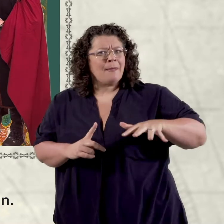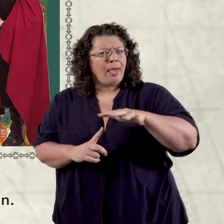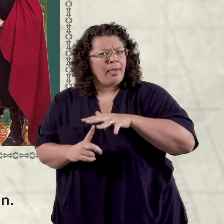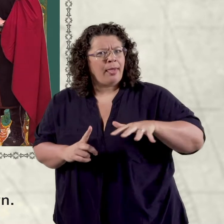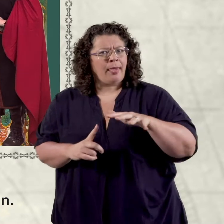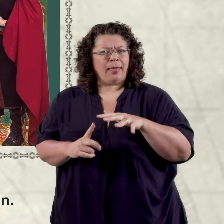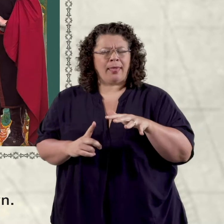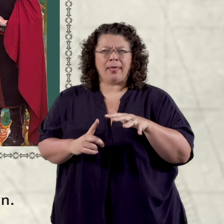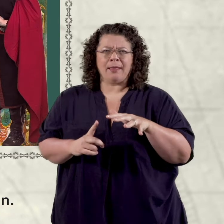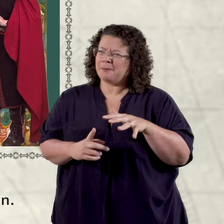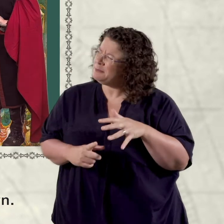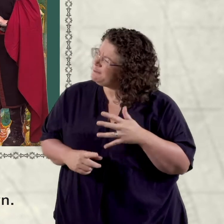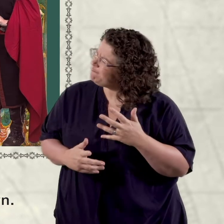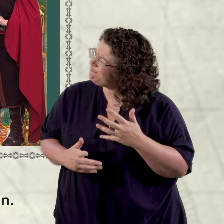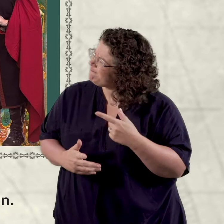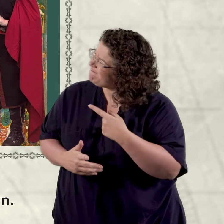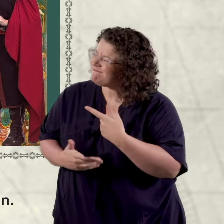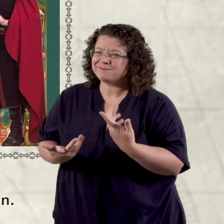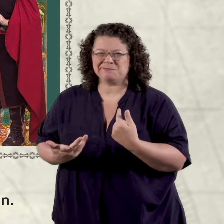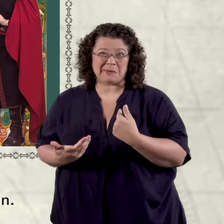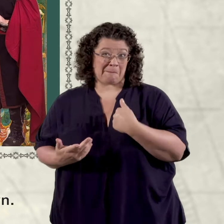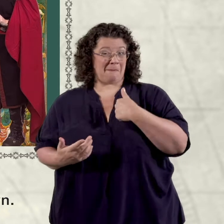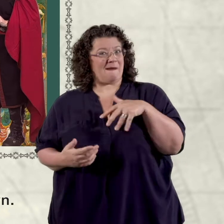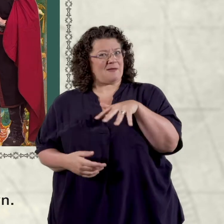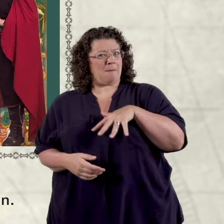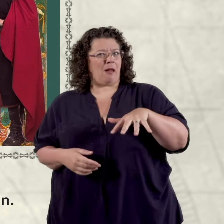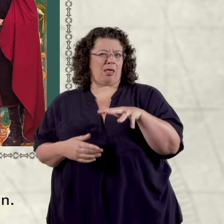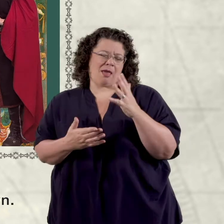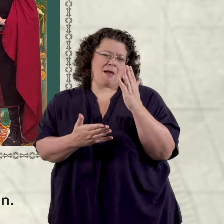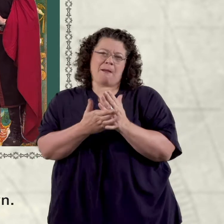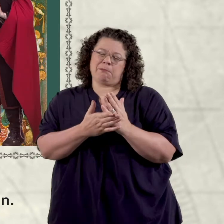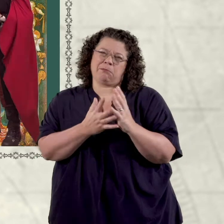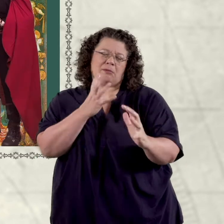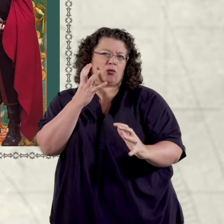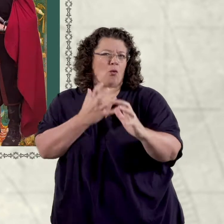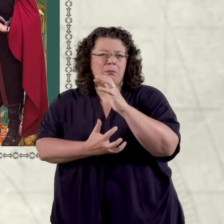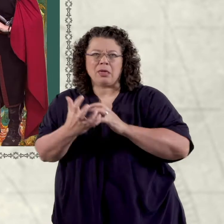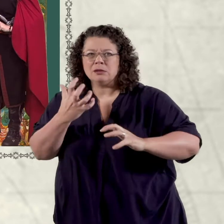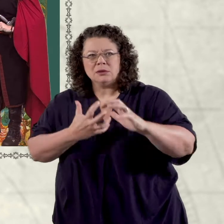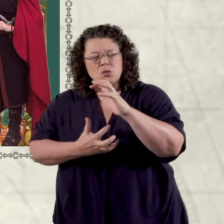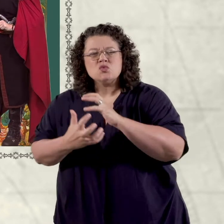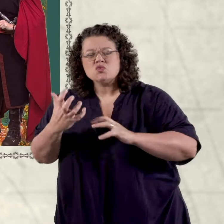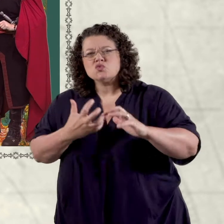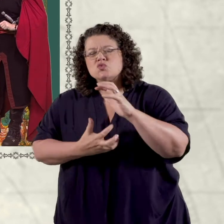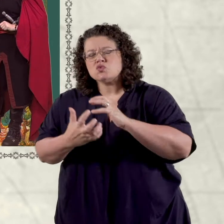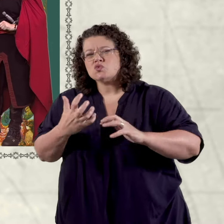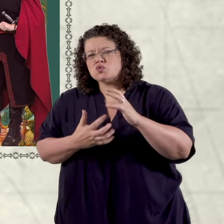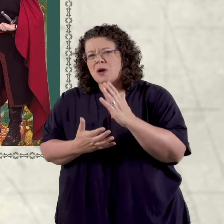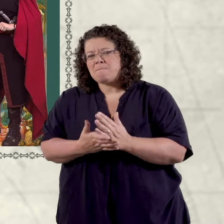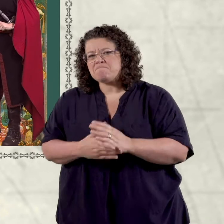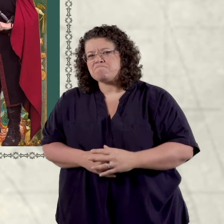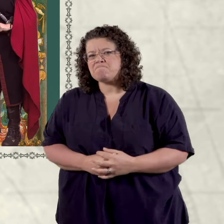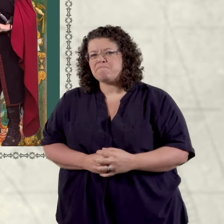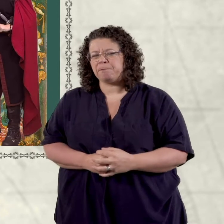ie, roedd yn heulu i yn un gymleth iawn. Anghofiwch am y goeden deulu yma, neu fyddwn ni yma tan